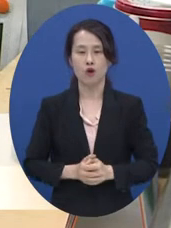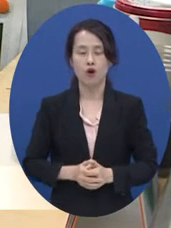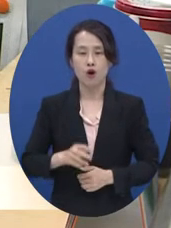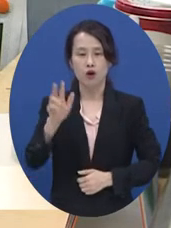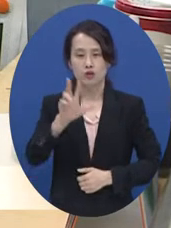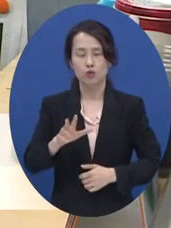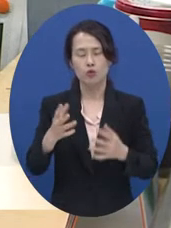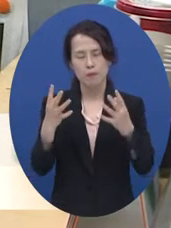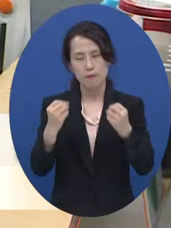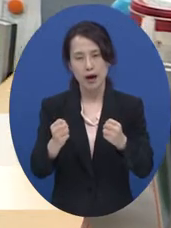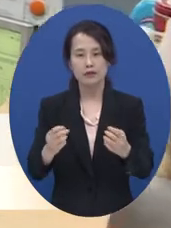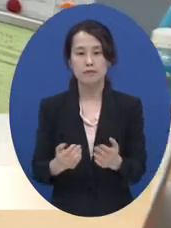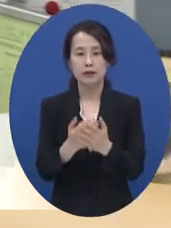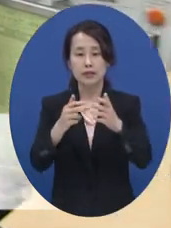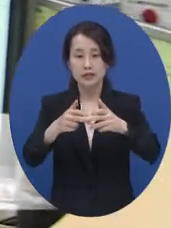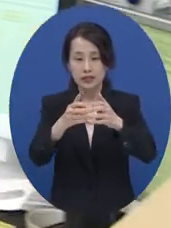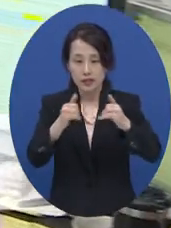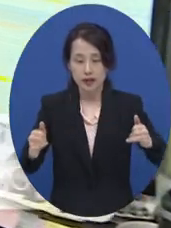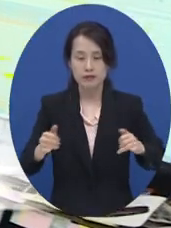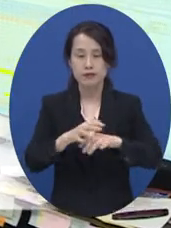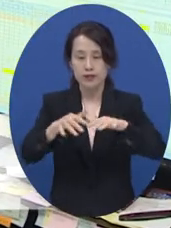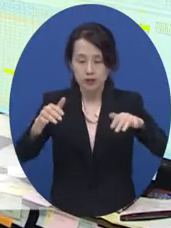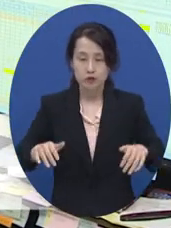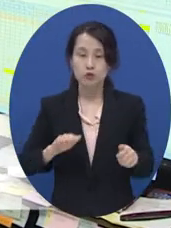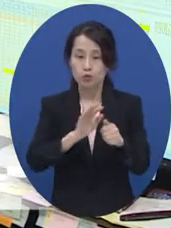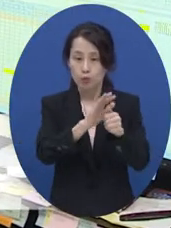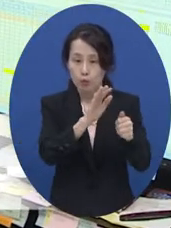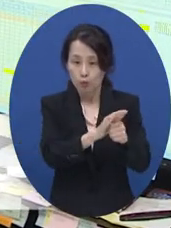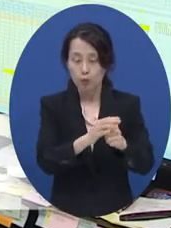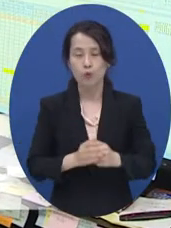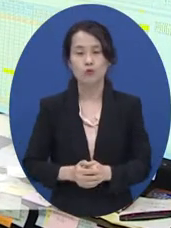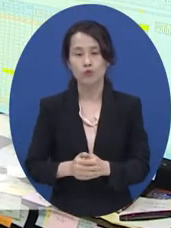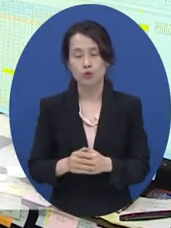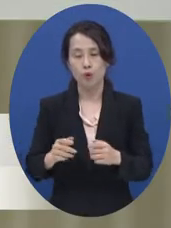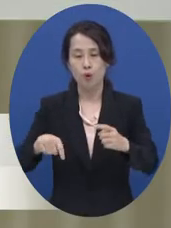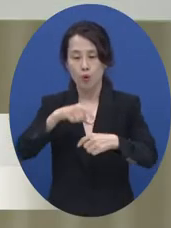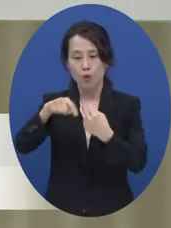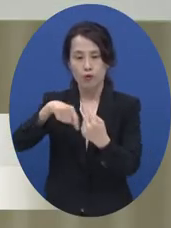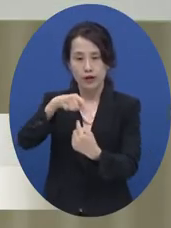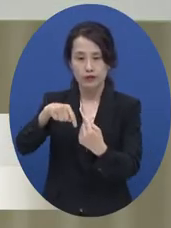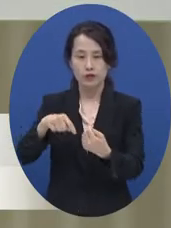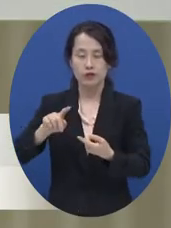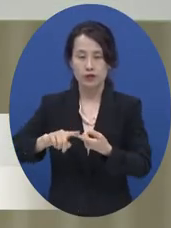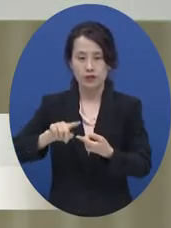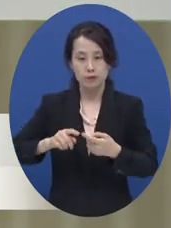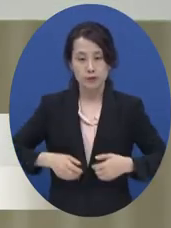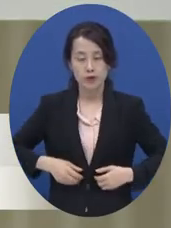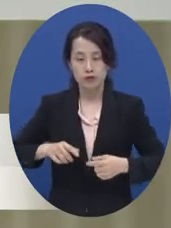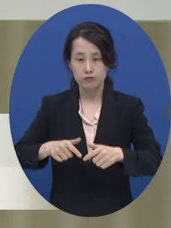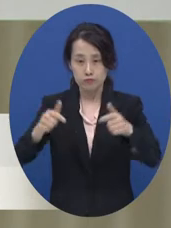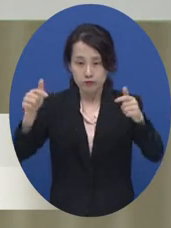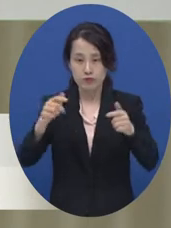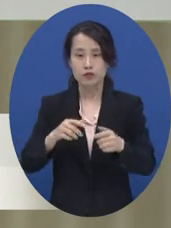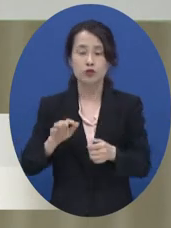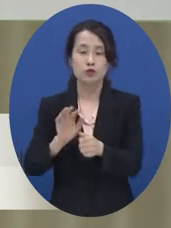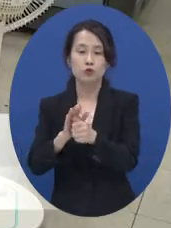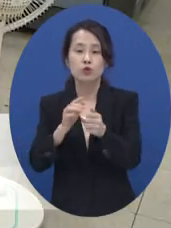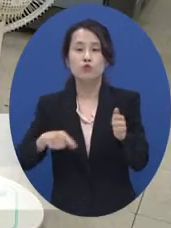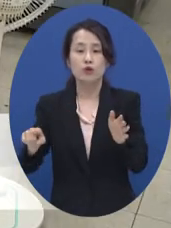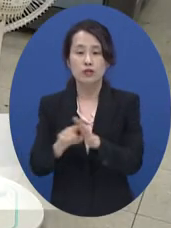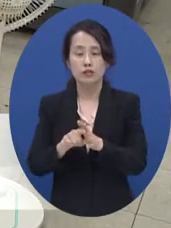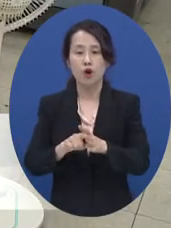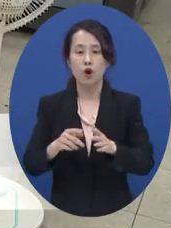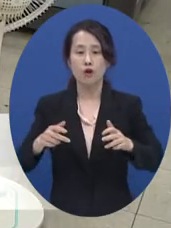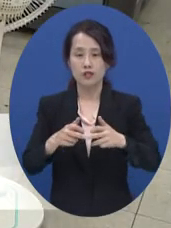최다 규모인 발달장애인 을 체계적으로 지원하고 증가하는 행정 수 에 대응하기 위해 장애인 복지관은 발달장애인